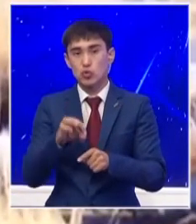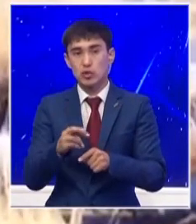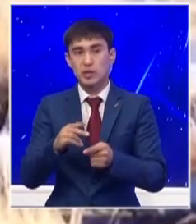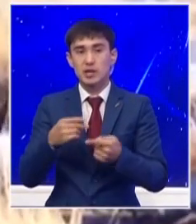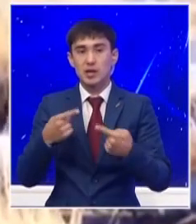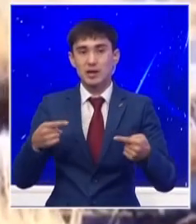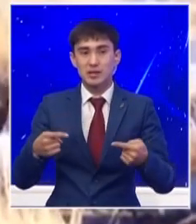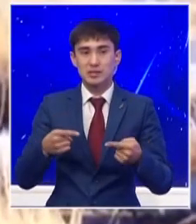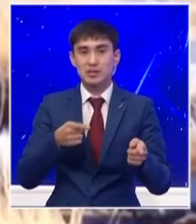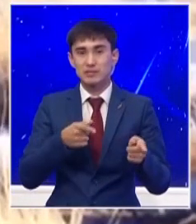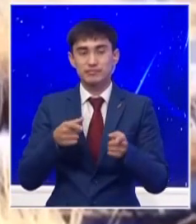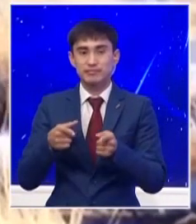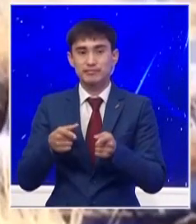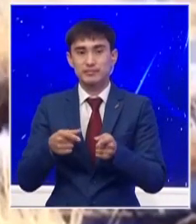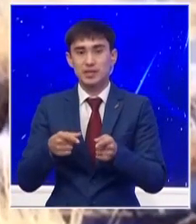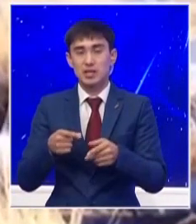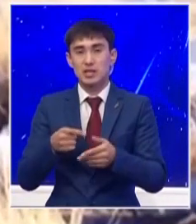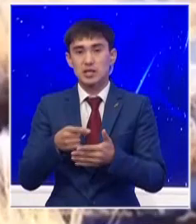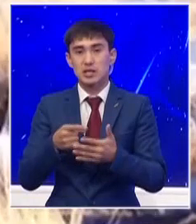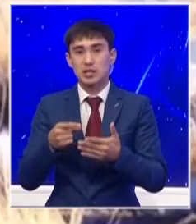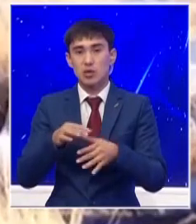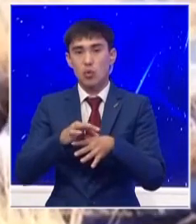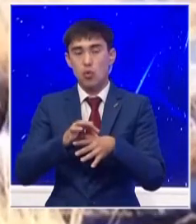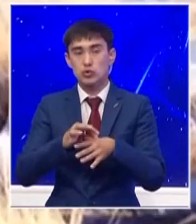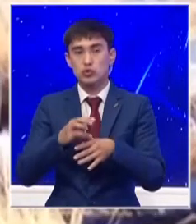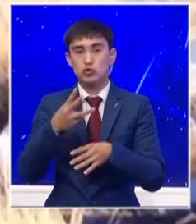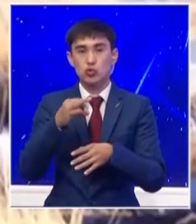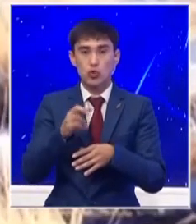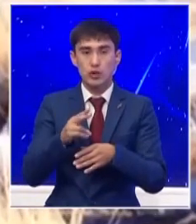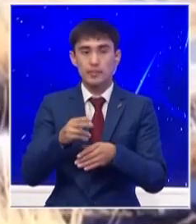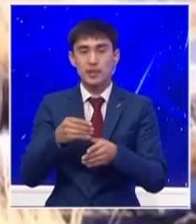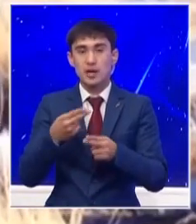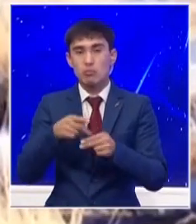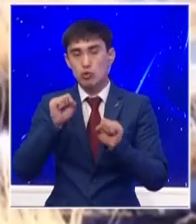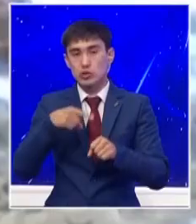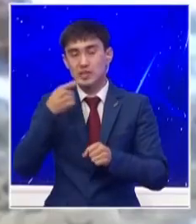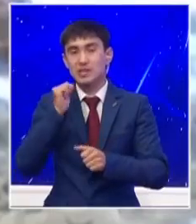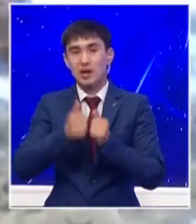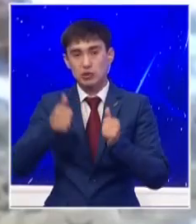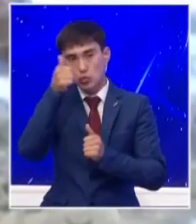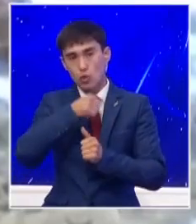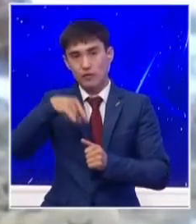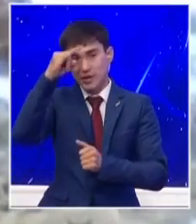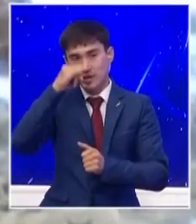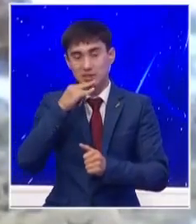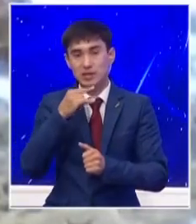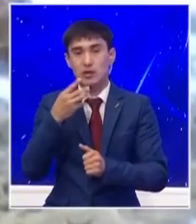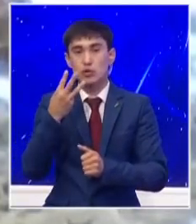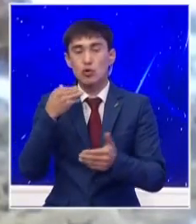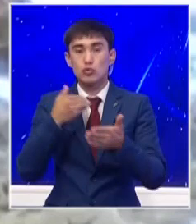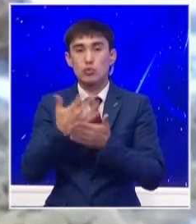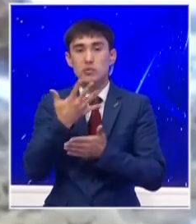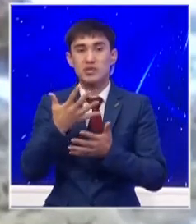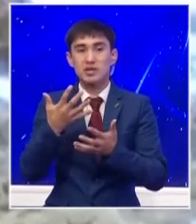экспонаты этих чучела, снежных барсов. И можно констатировать, что ежегодно в Казахстане от 3 до 5